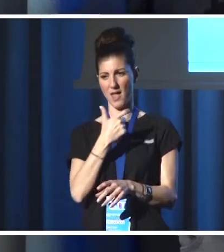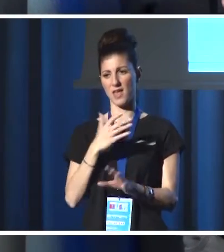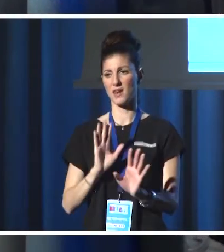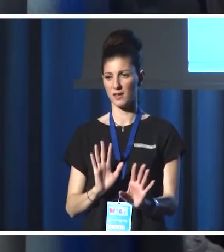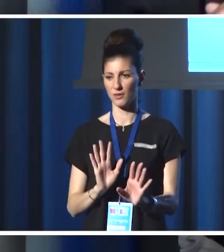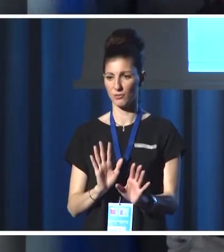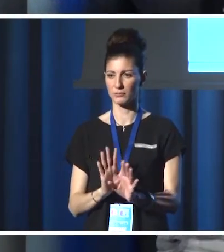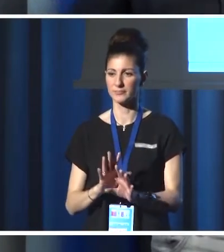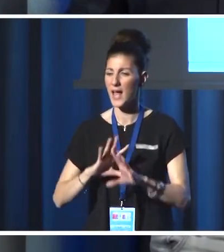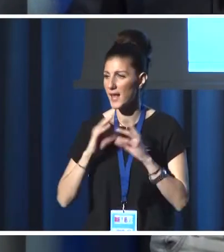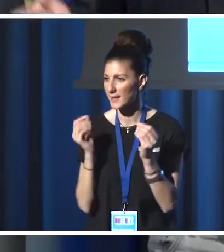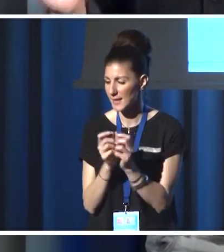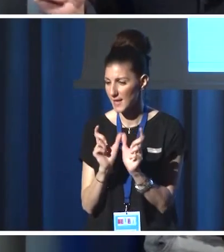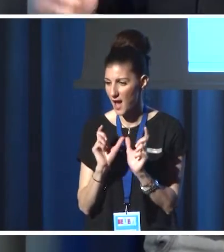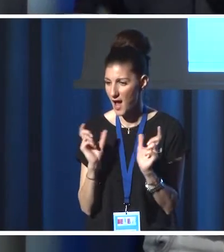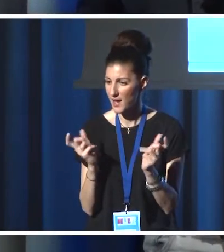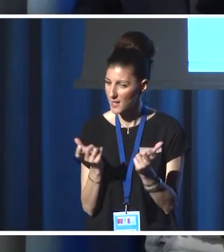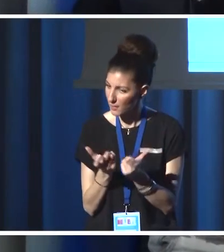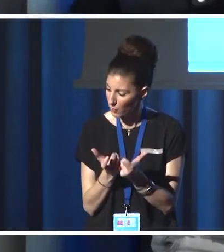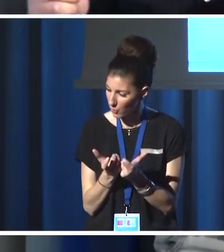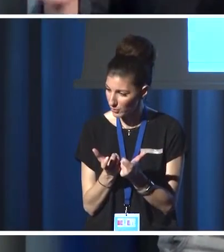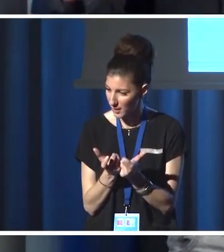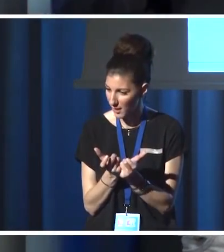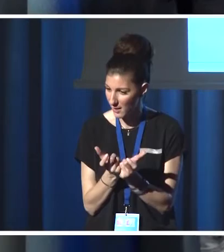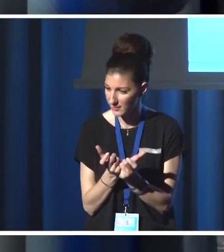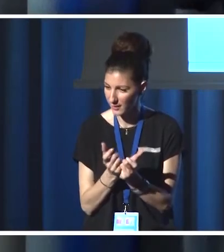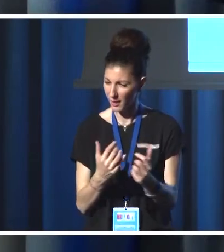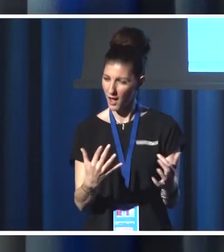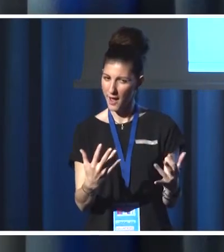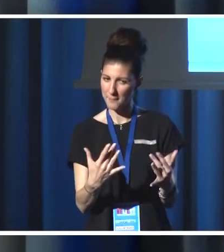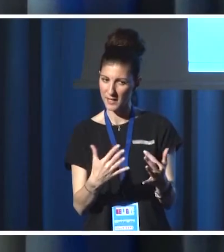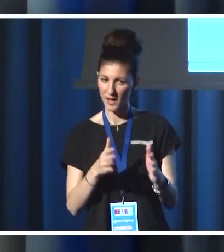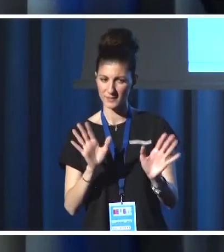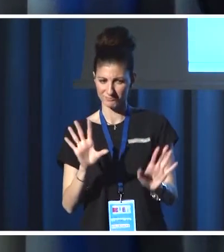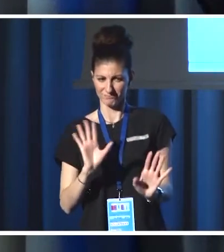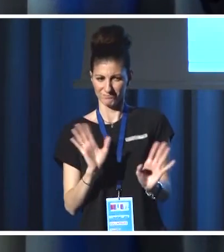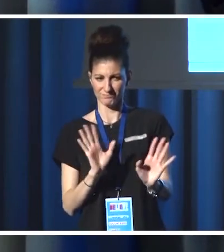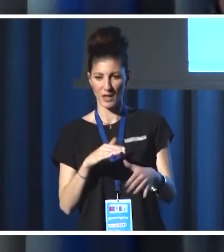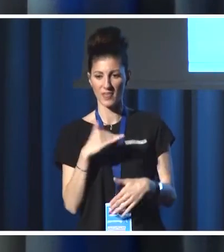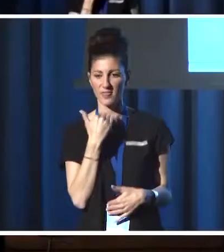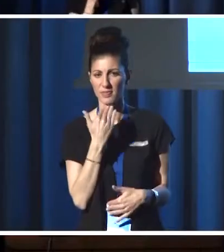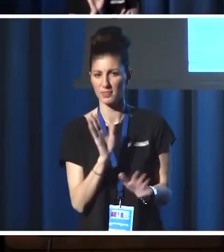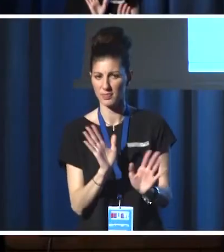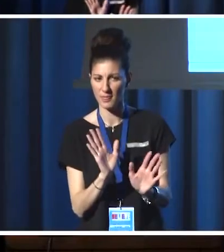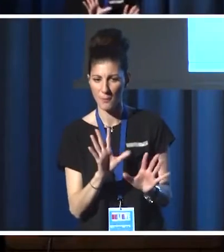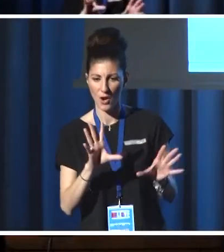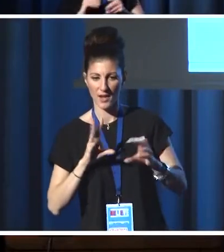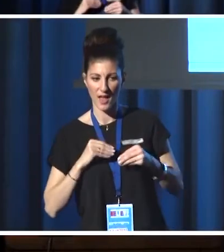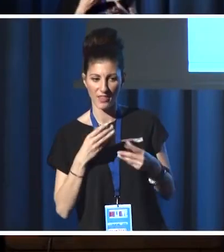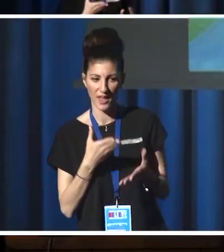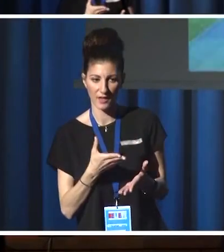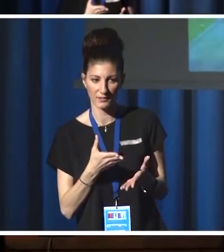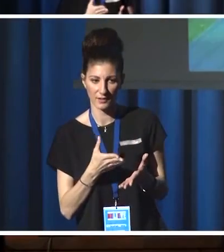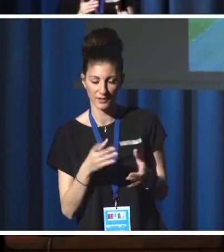η οικογένεια επηρεάζεται από αυτό ως κομμάτι της κοινωνίας μας και για να